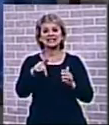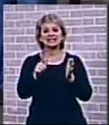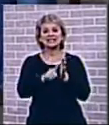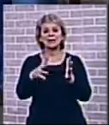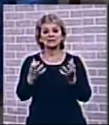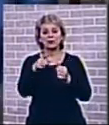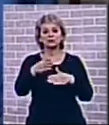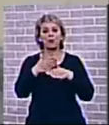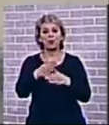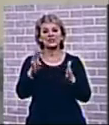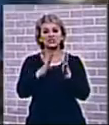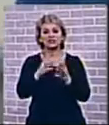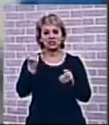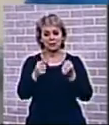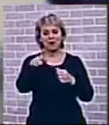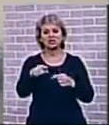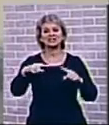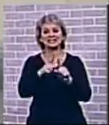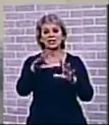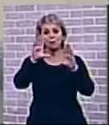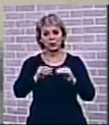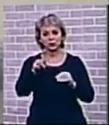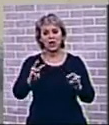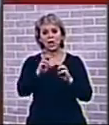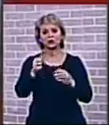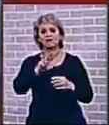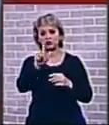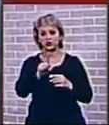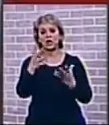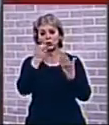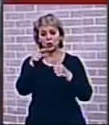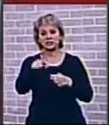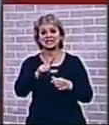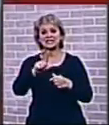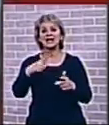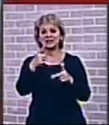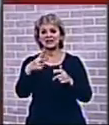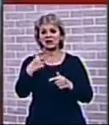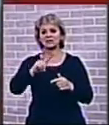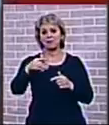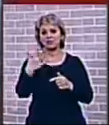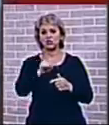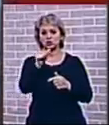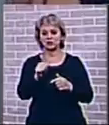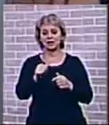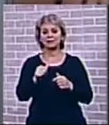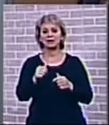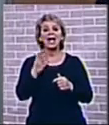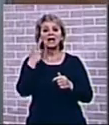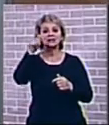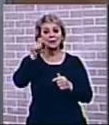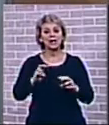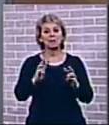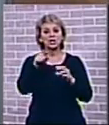37 спасателей с помощью 9 единиц техники потушили огонь к 2 часам ночи за 2,5 часа. Когда